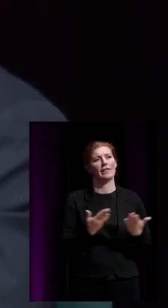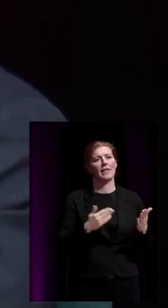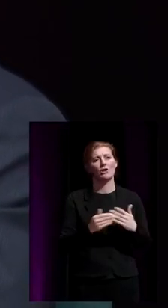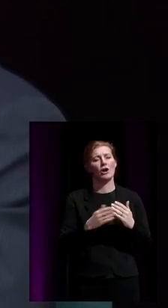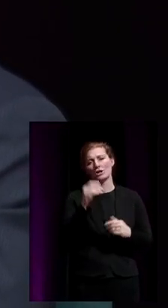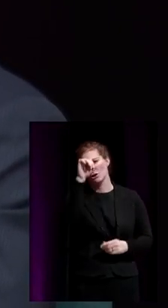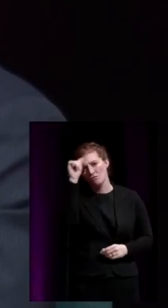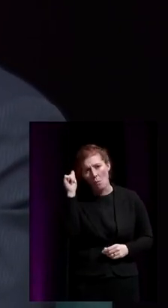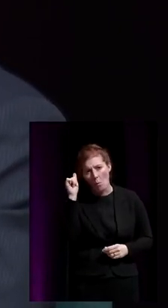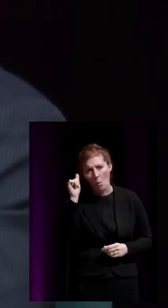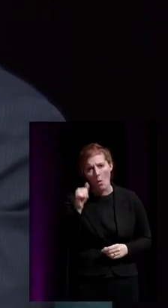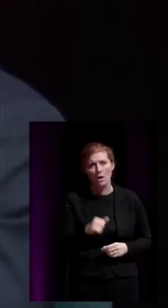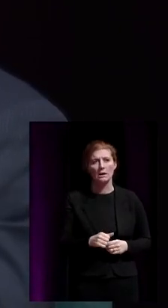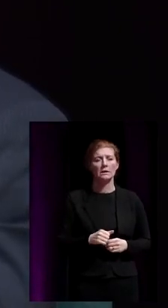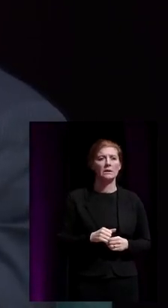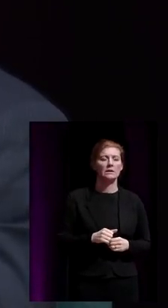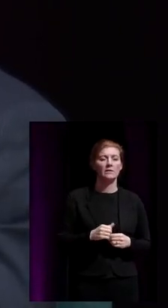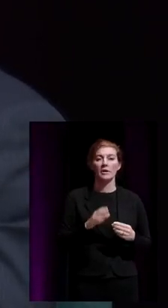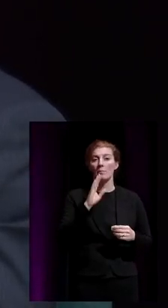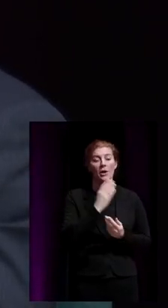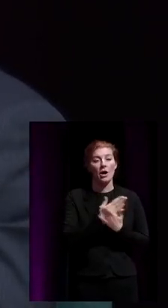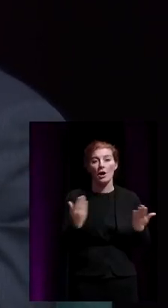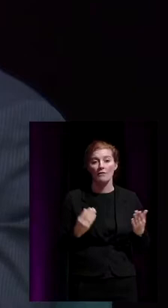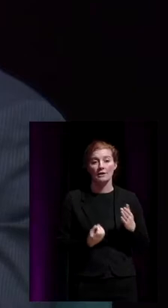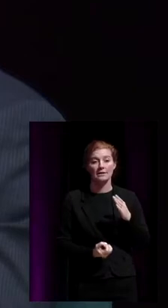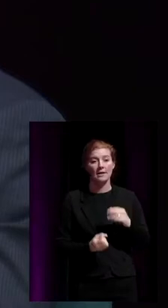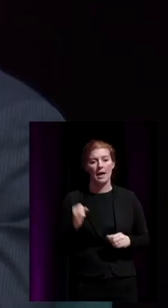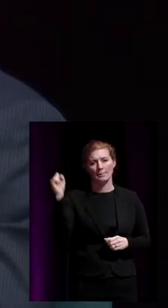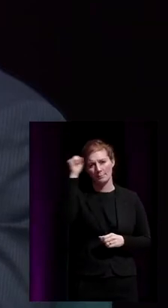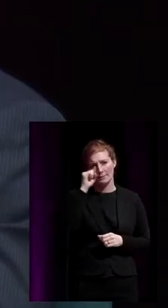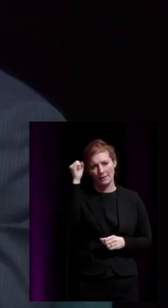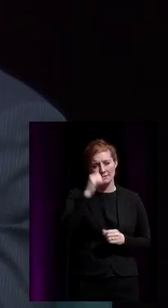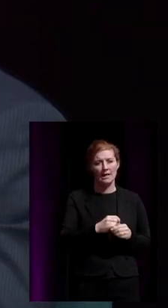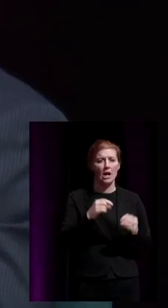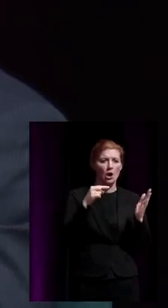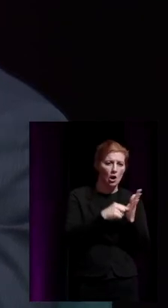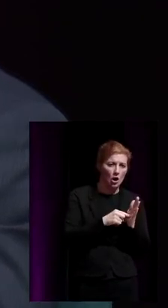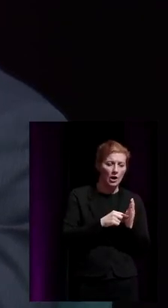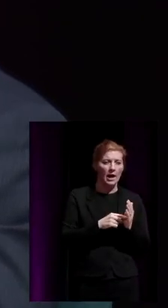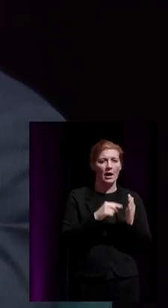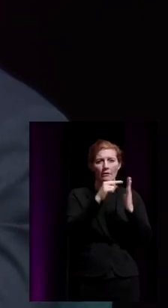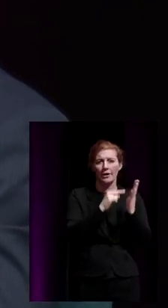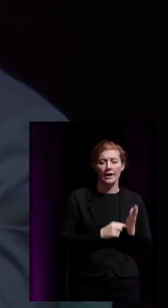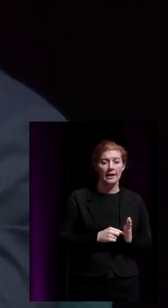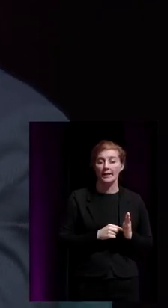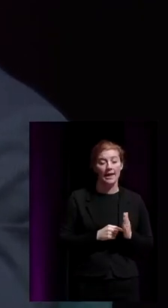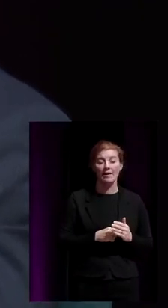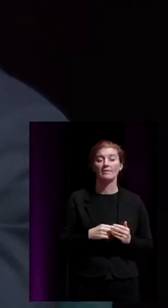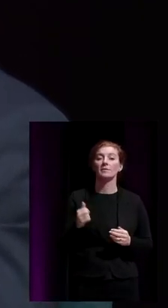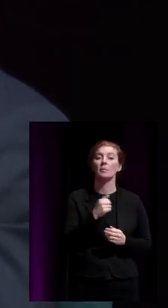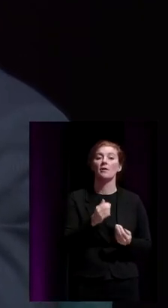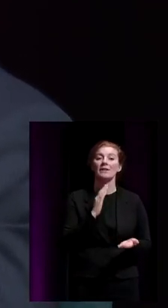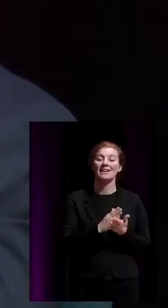Och vi behöver inte massa lagar och förordningar. Utan vad vi behöver är rätt värdering och